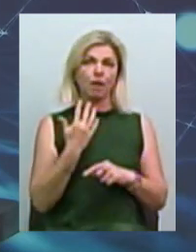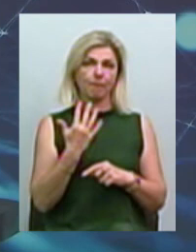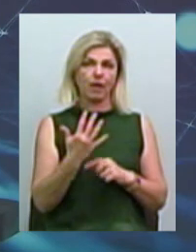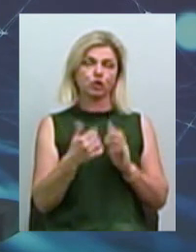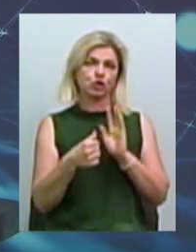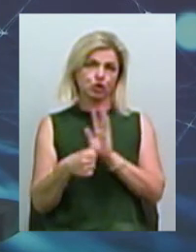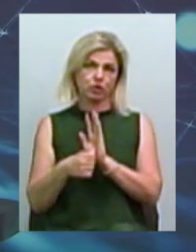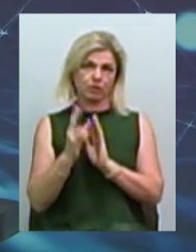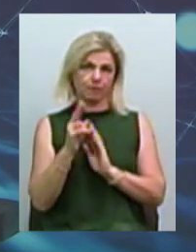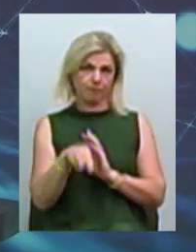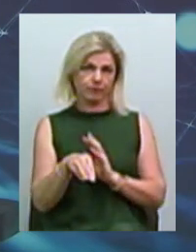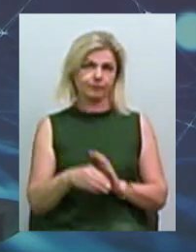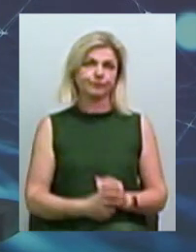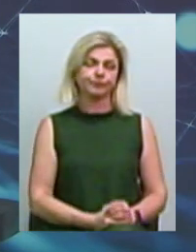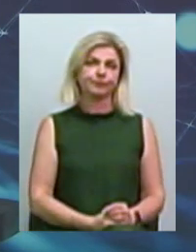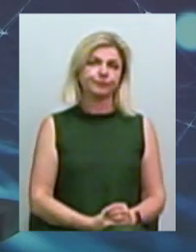5-6 кілометрів.